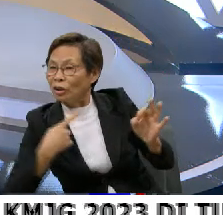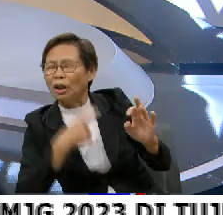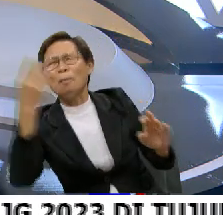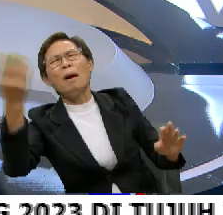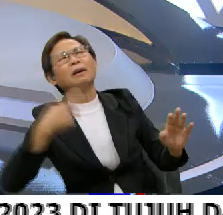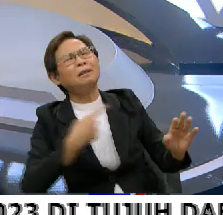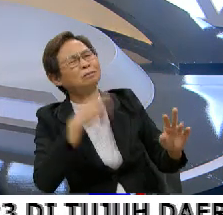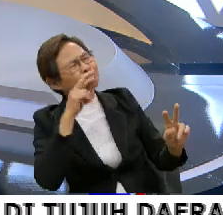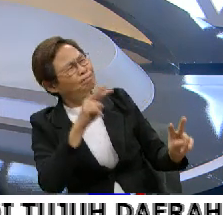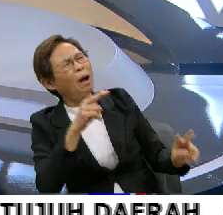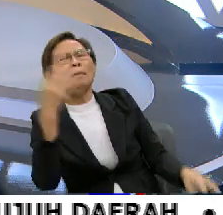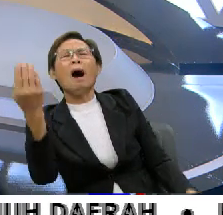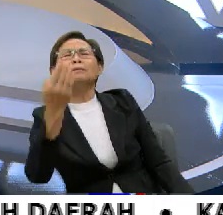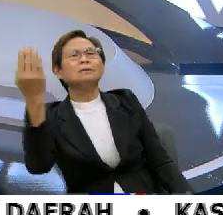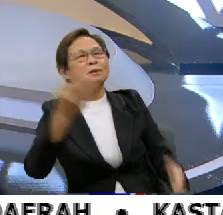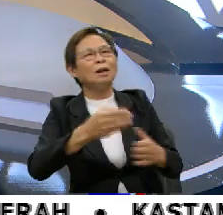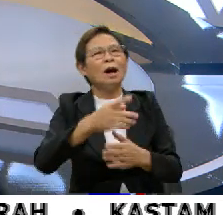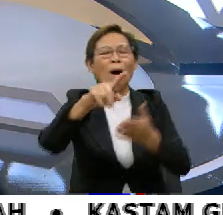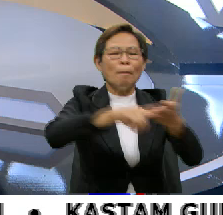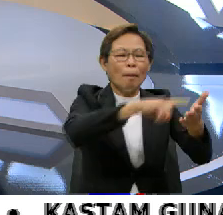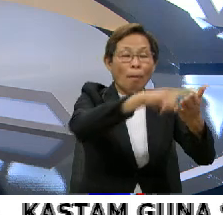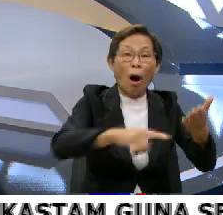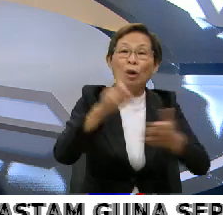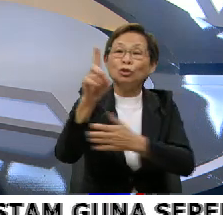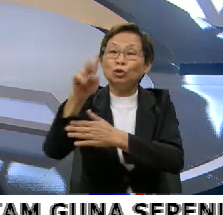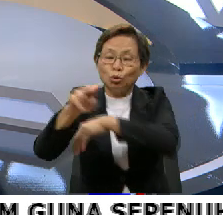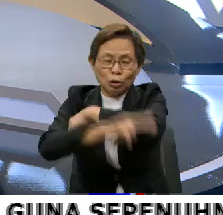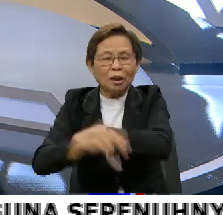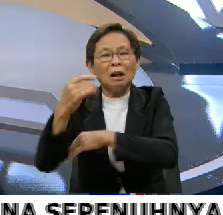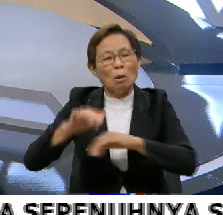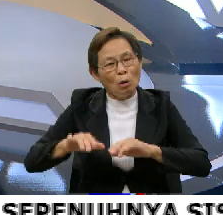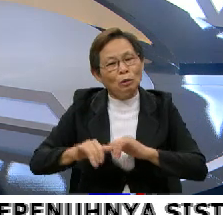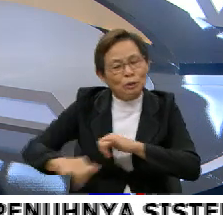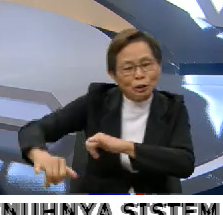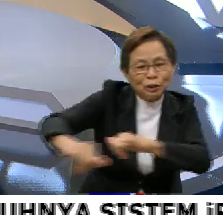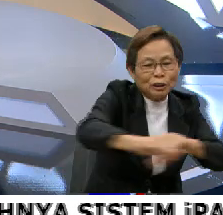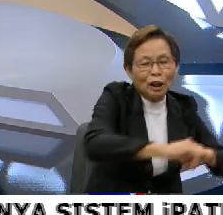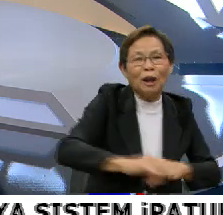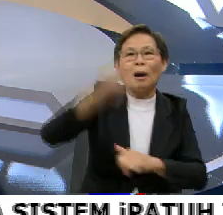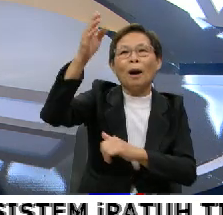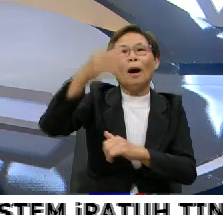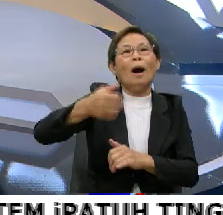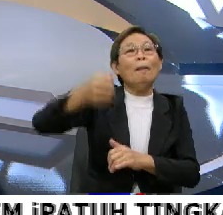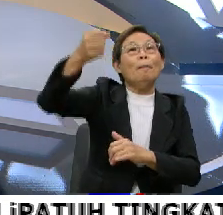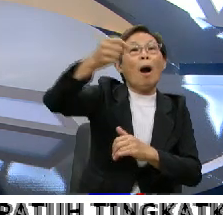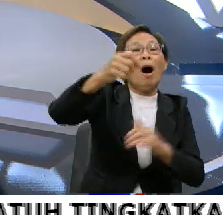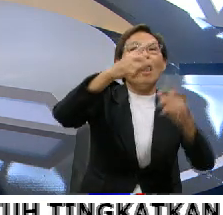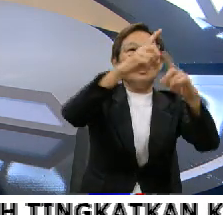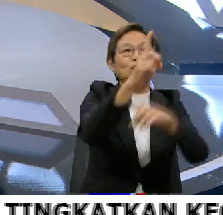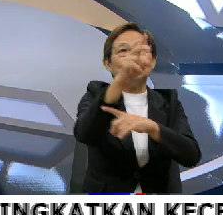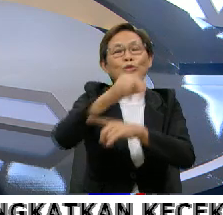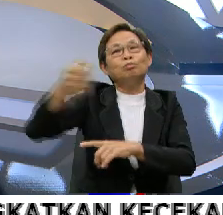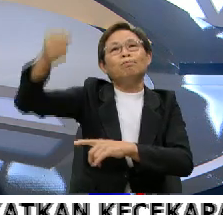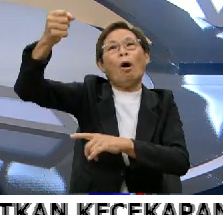kelaziman sebelum Inilah Pilihan Ayo dewan bangga diberi ini dilakukan secara serentak dengan pembubaran dewan rakyat Tapi kali ini cukup berbeda